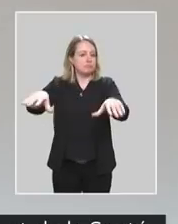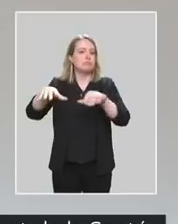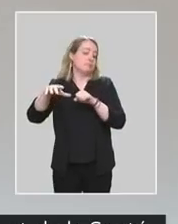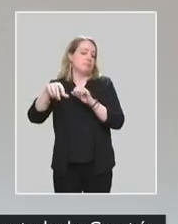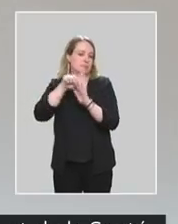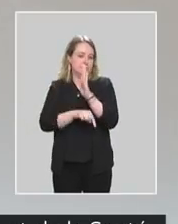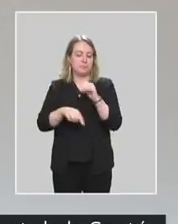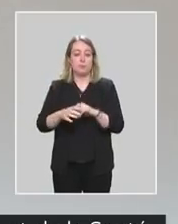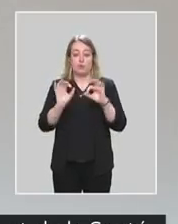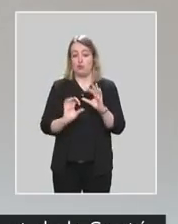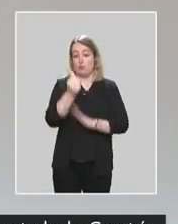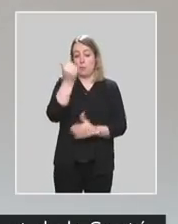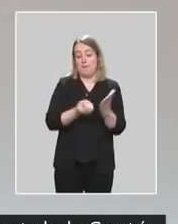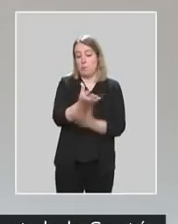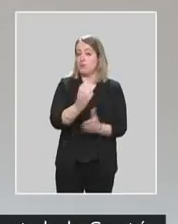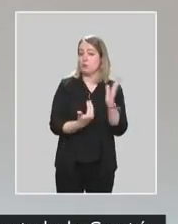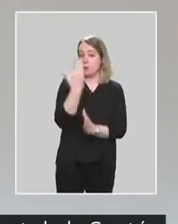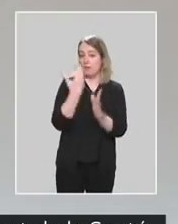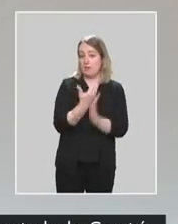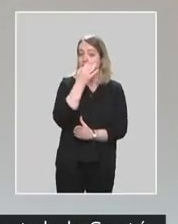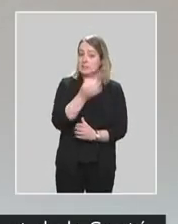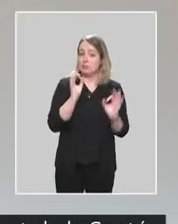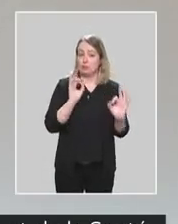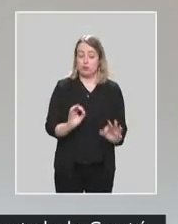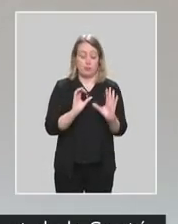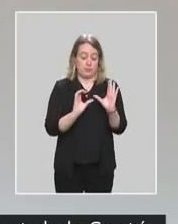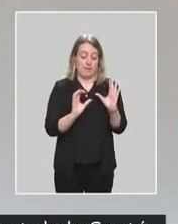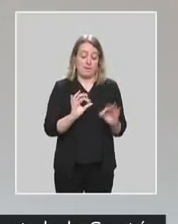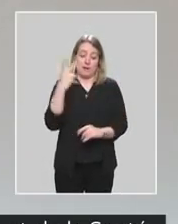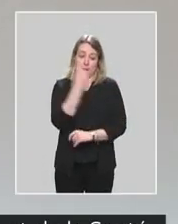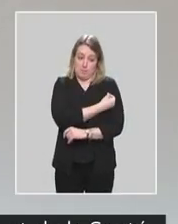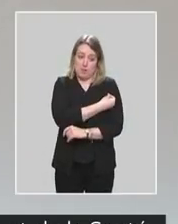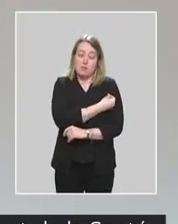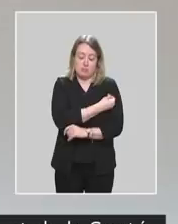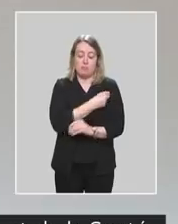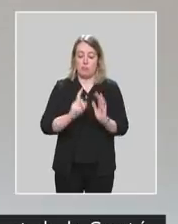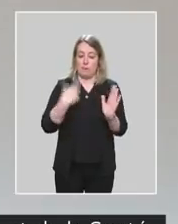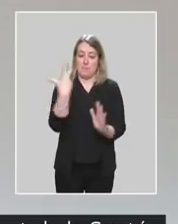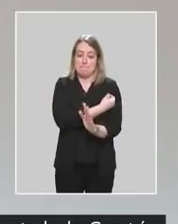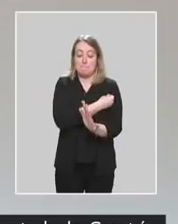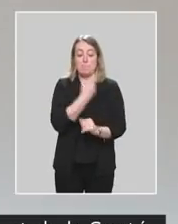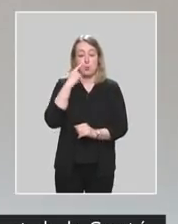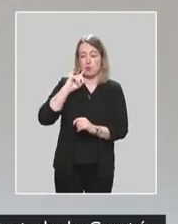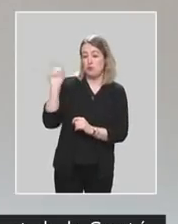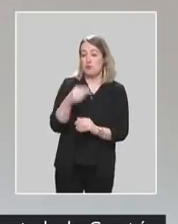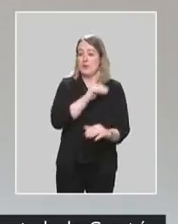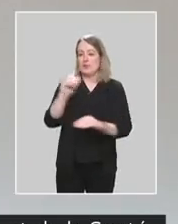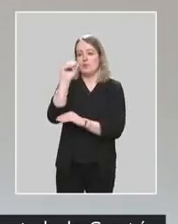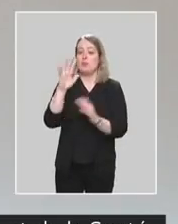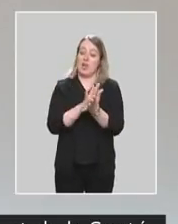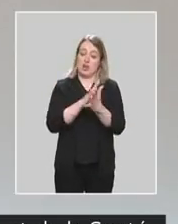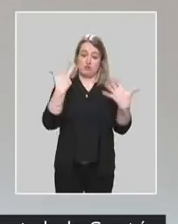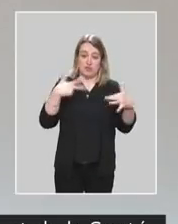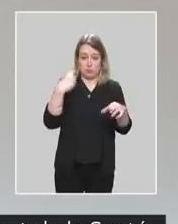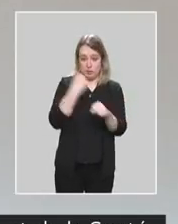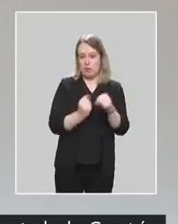première annonce que je vous fais ce matin et que je confirme, c'est que désormais le rappel vaccinal sera ouvert à tous les adultes âgés donc de 18 ans